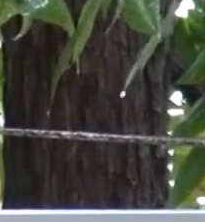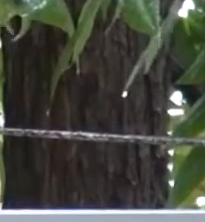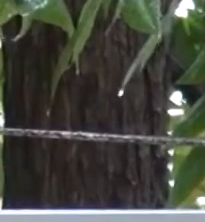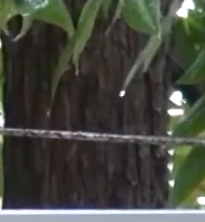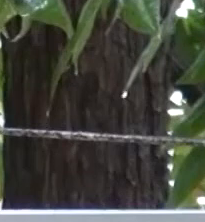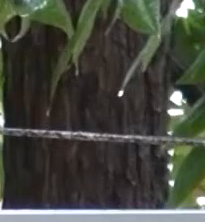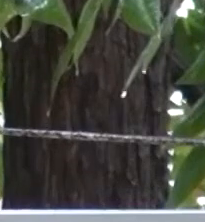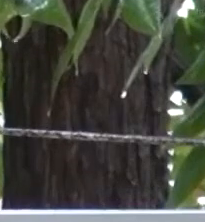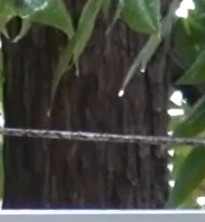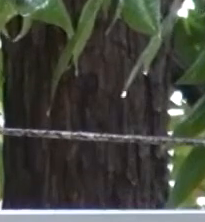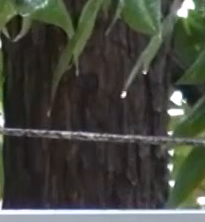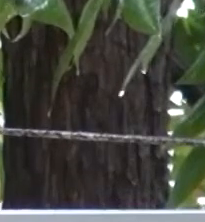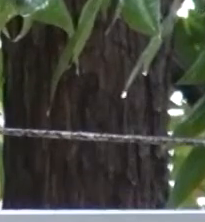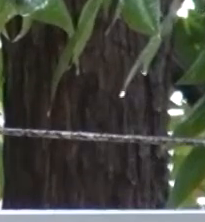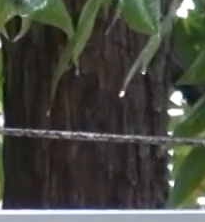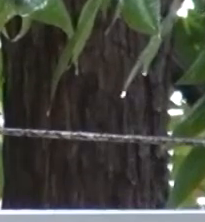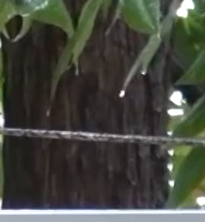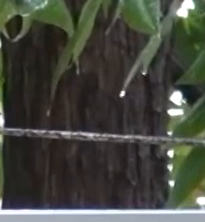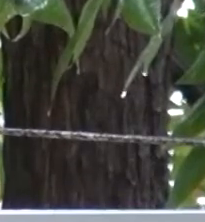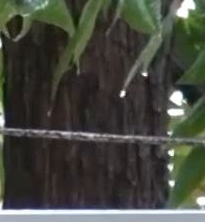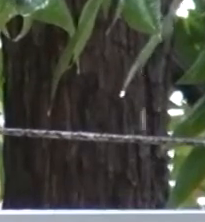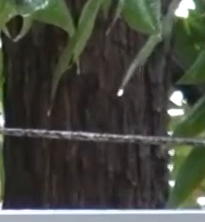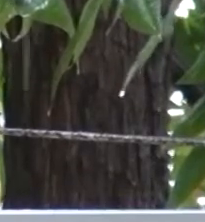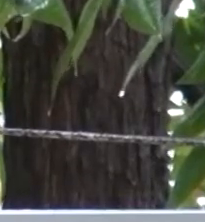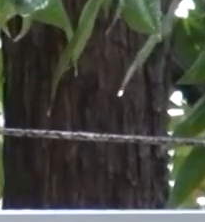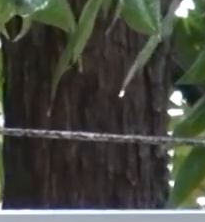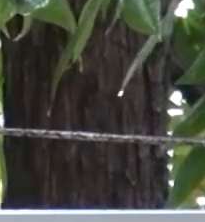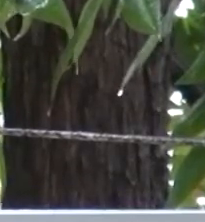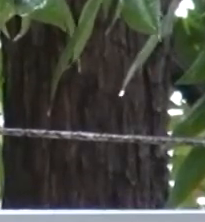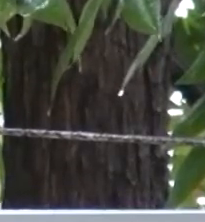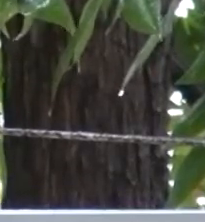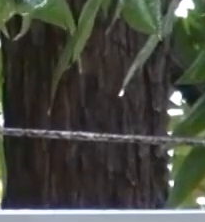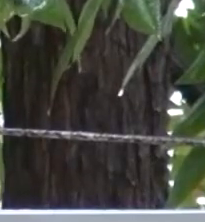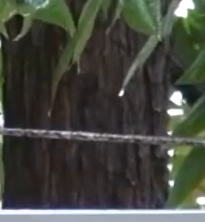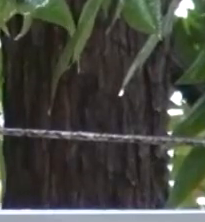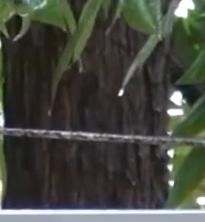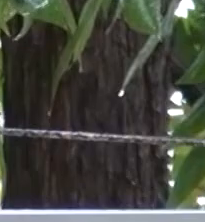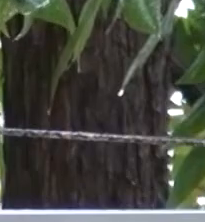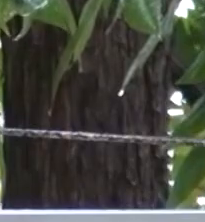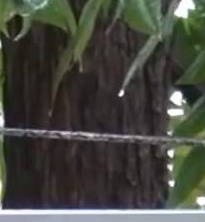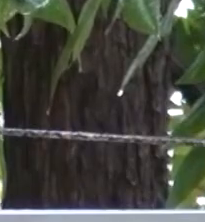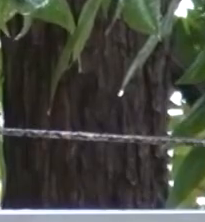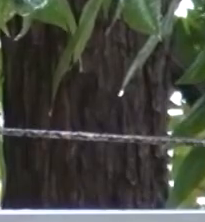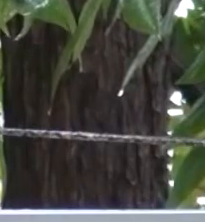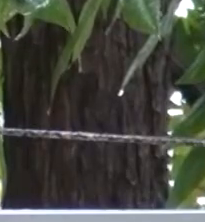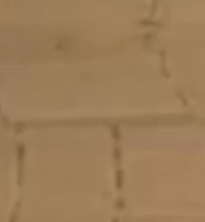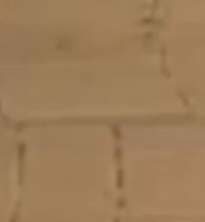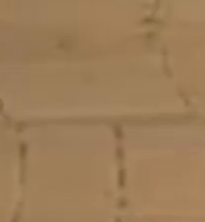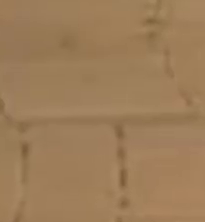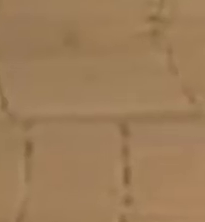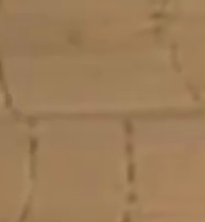שאני מנסה לעשות עבירה ומישהו יורה בך, או באיזה מרדף משטרתי. ואתה תעשה עבירה ותתפס, שם אתה מציל את החיים